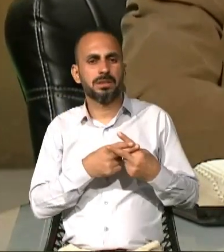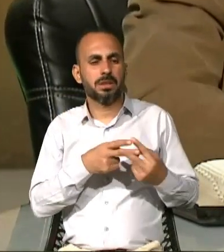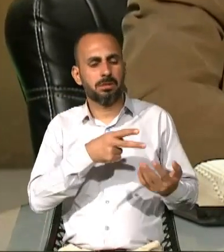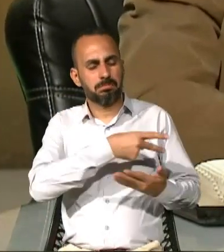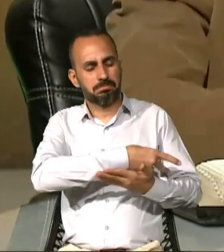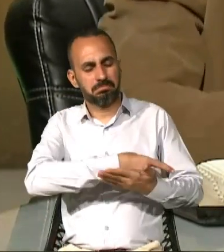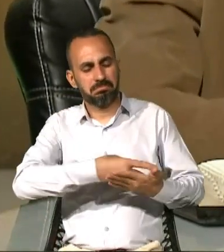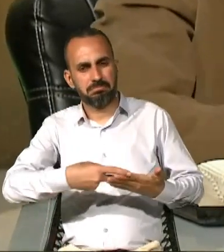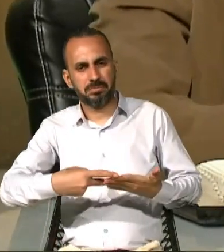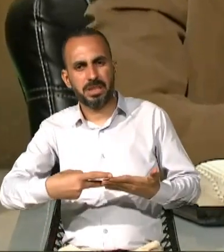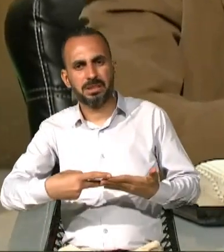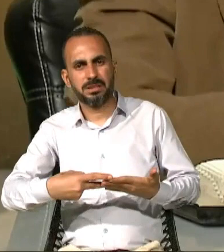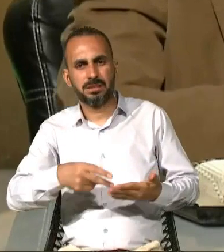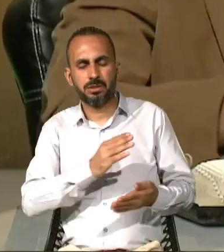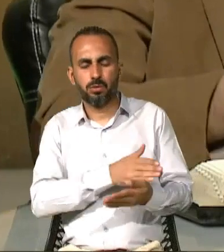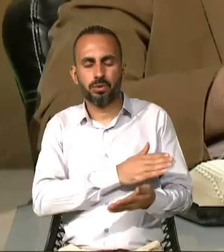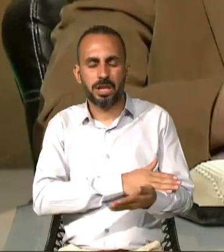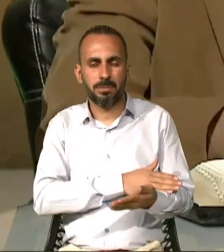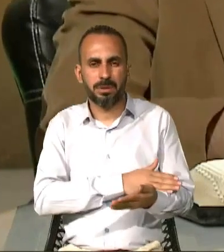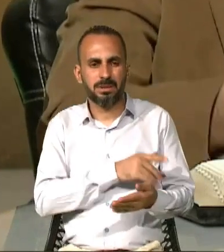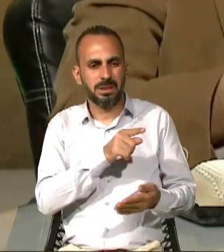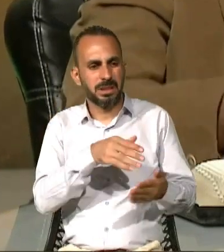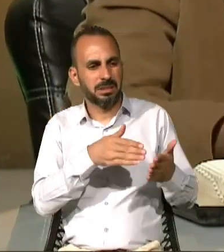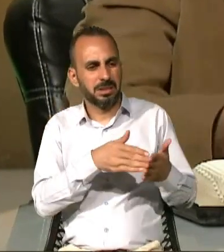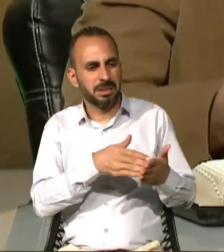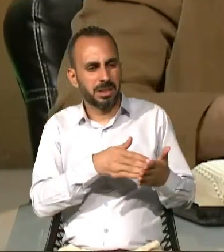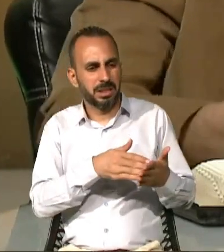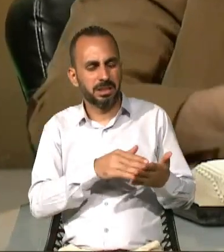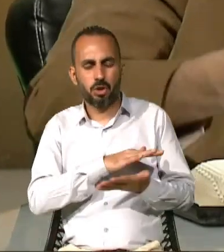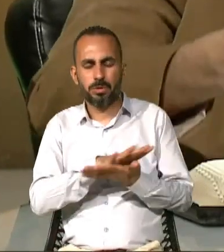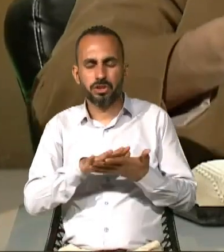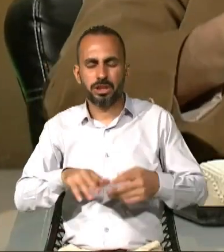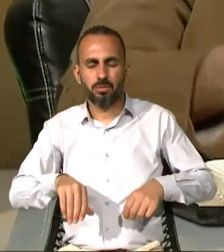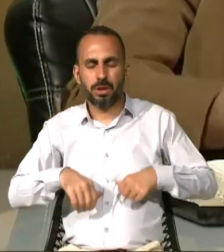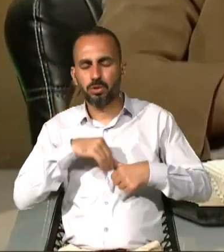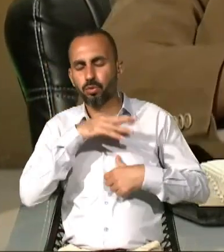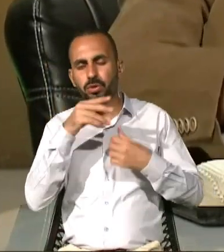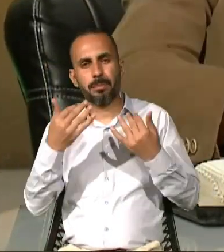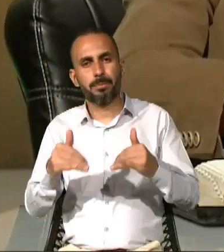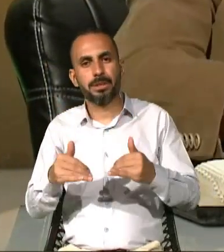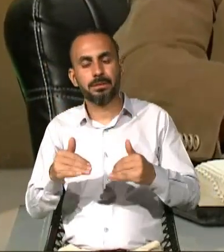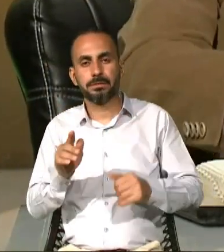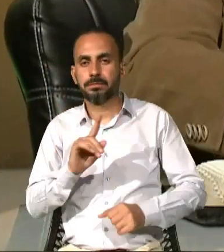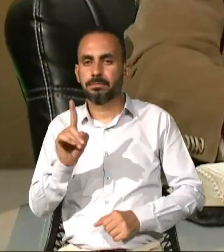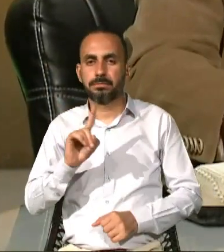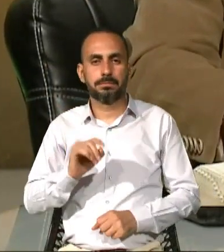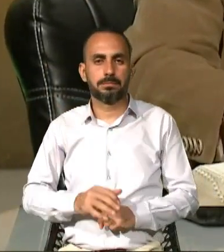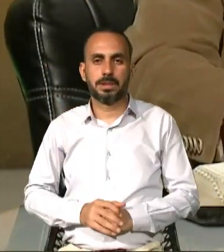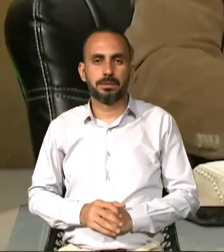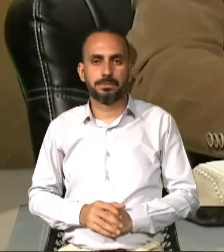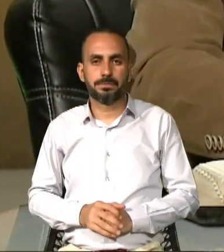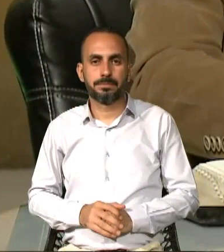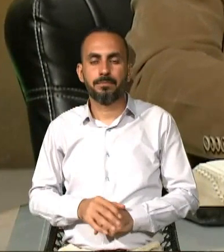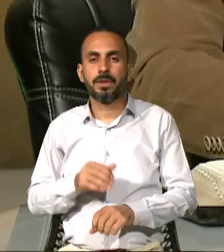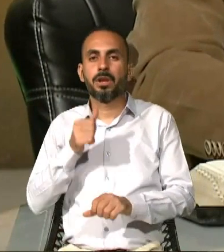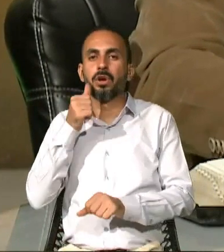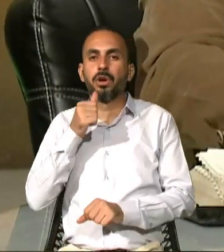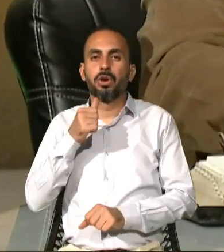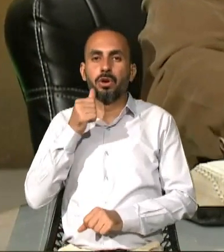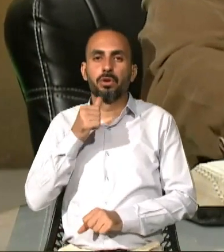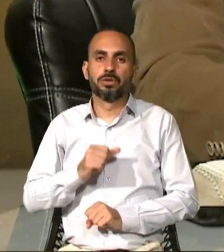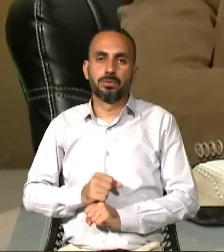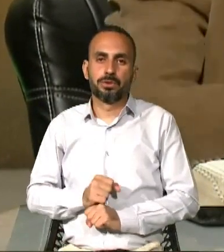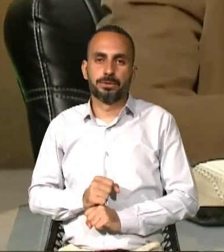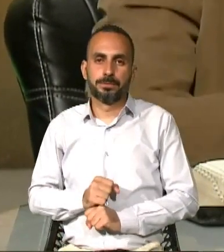وعندهم أزمات. نفسنا نقول إنه الصبر ما يعني إنه كل اللي بمر فيه من أحداث صعبة مش دي